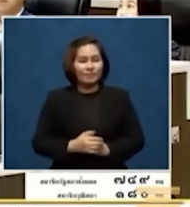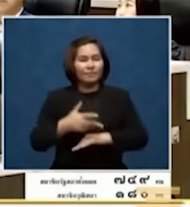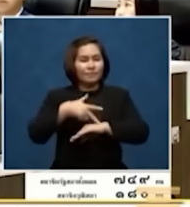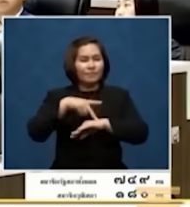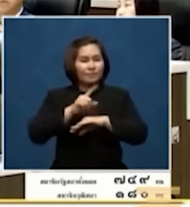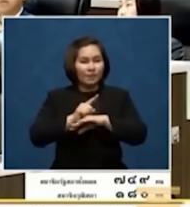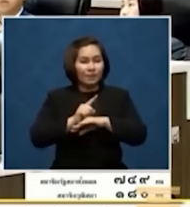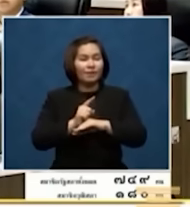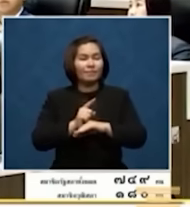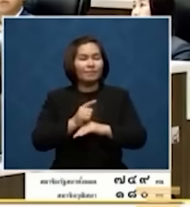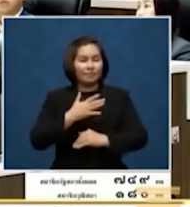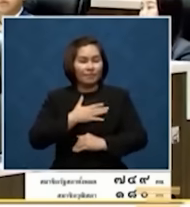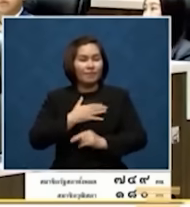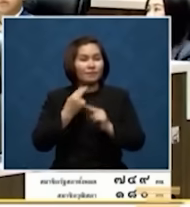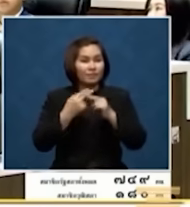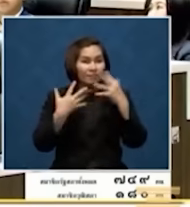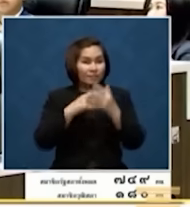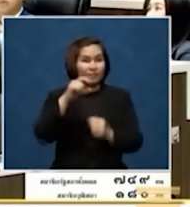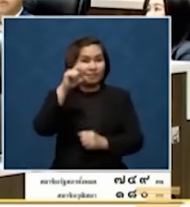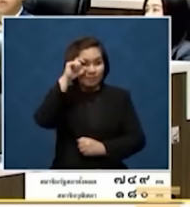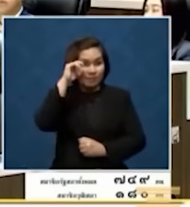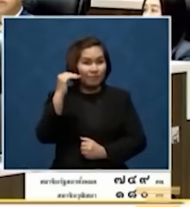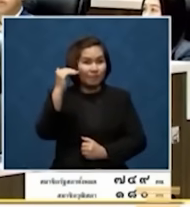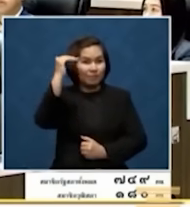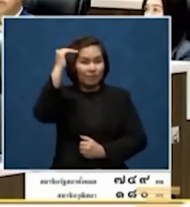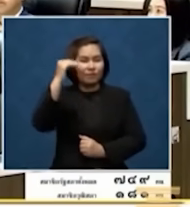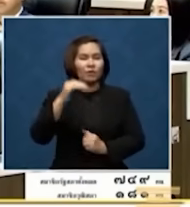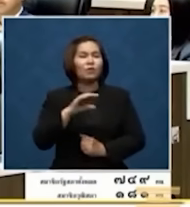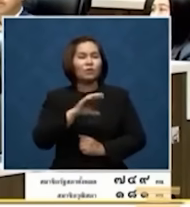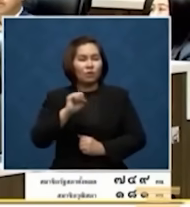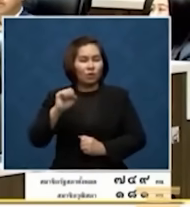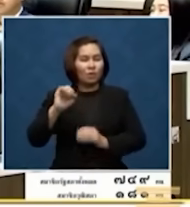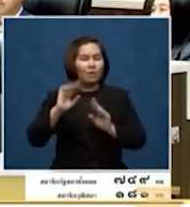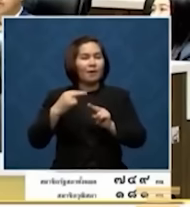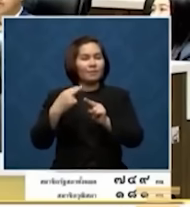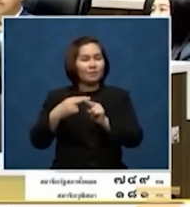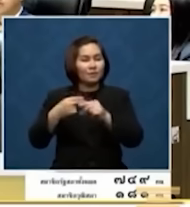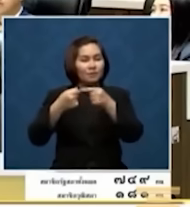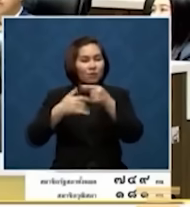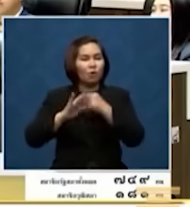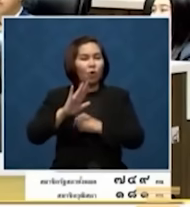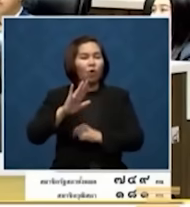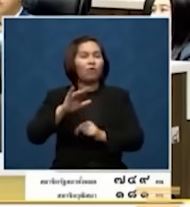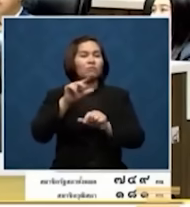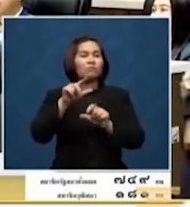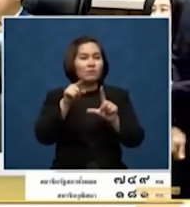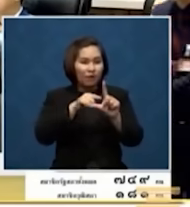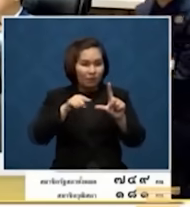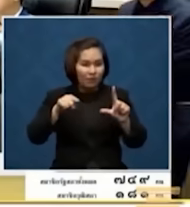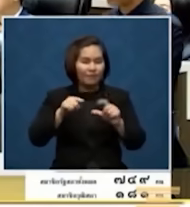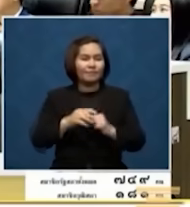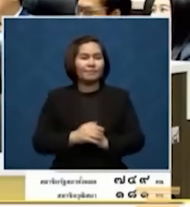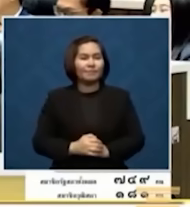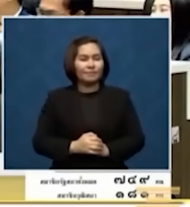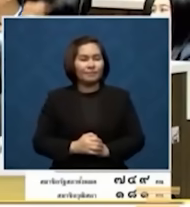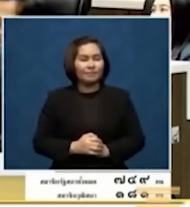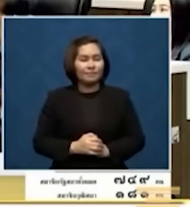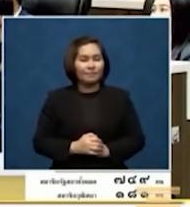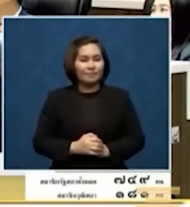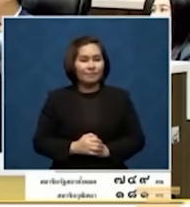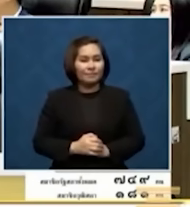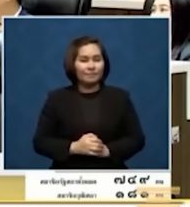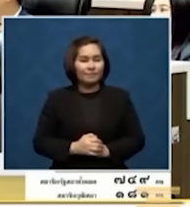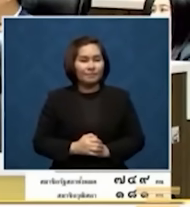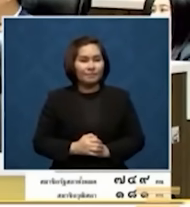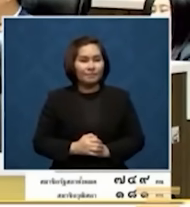ะครับบอกว่าผมเนี่ยไม่ได้บอกว่าพิธาเหมาะสมหรือไม่เหมาะสมนะแต่ผมกำลังอภิปรายว่าถ้ารัฐสภา